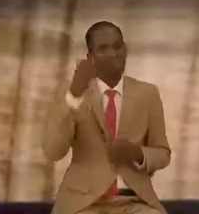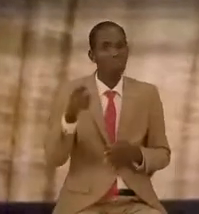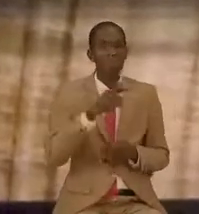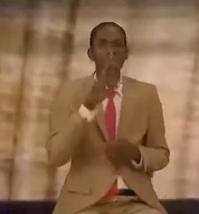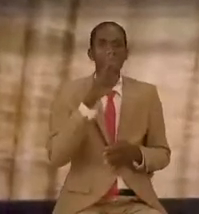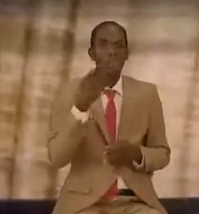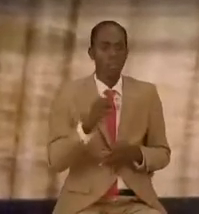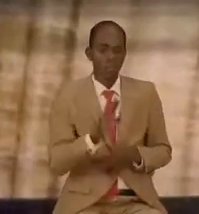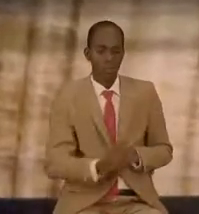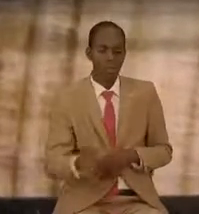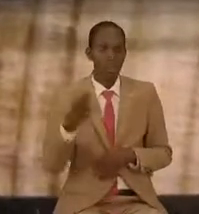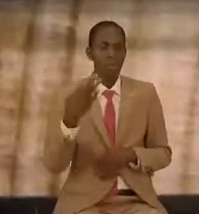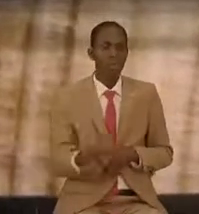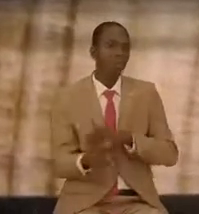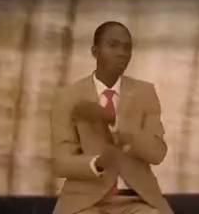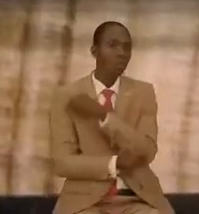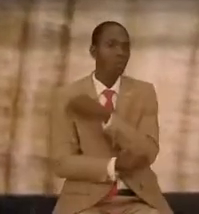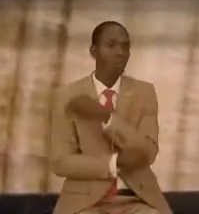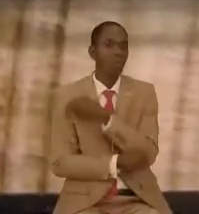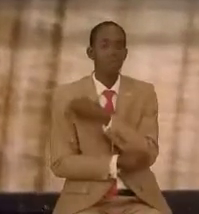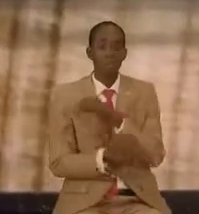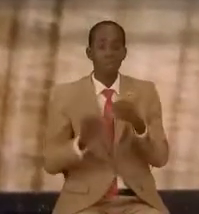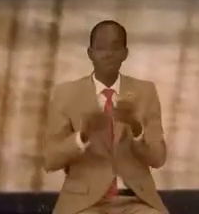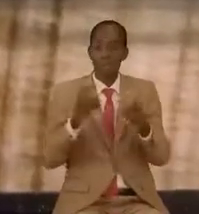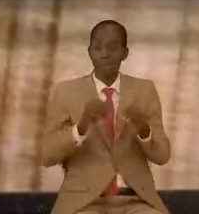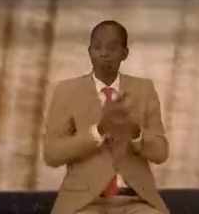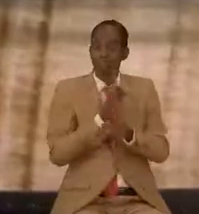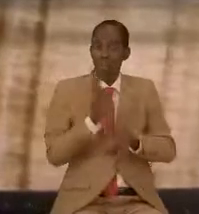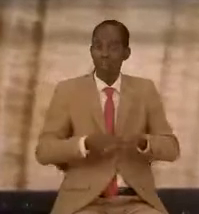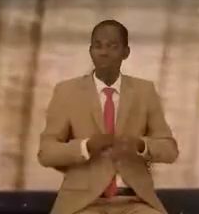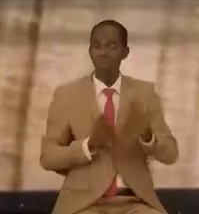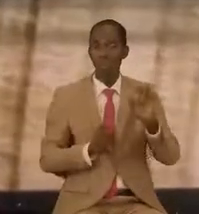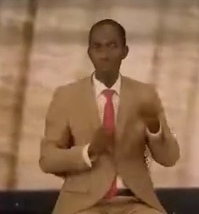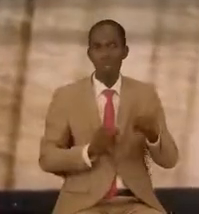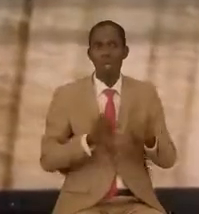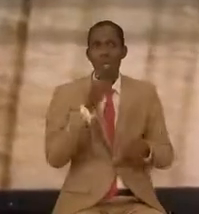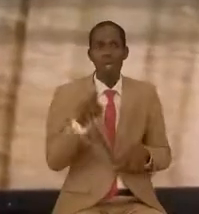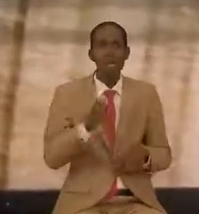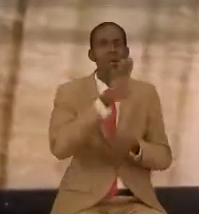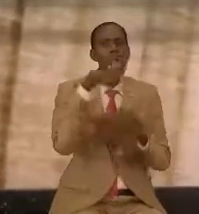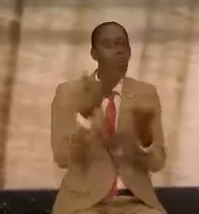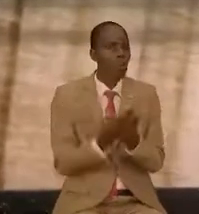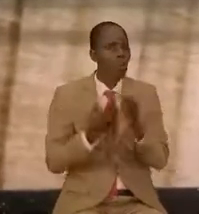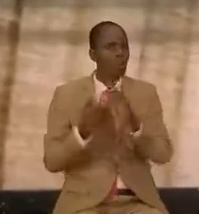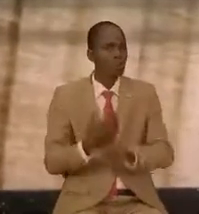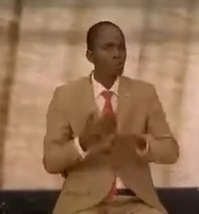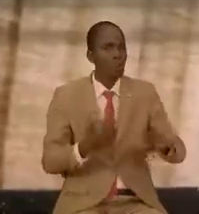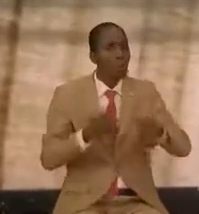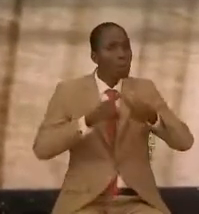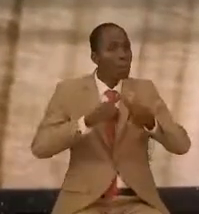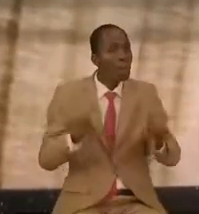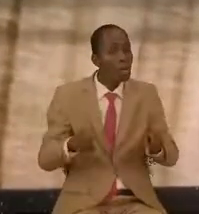la postérité d'Abraham, ils ne sont pas tous ses